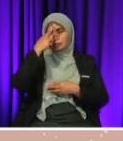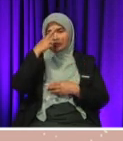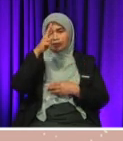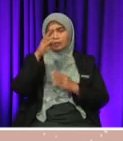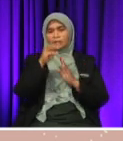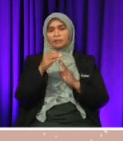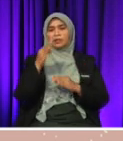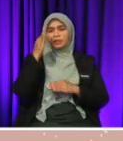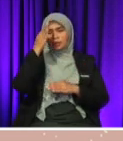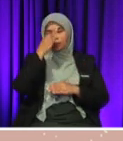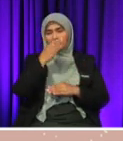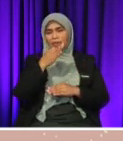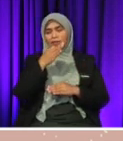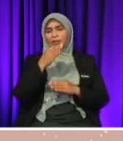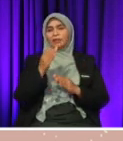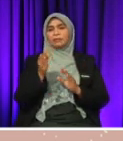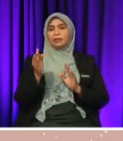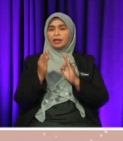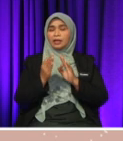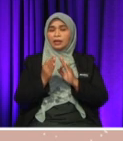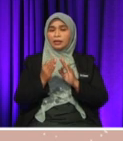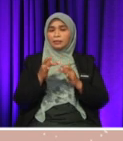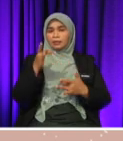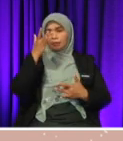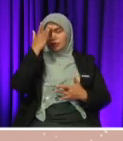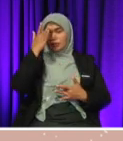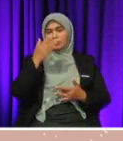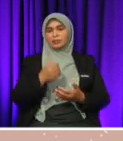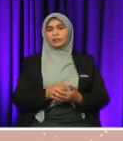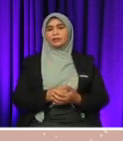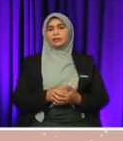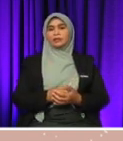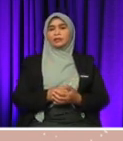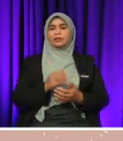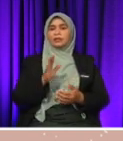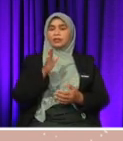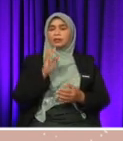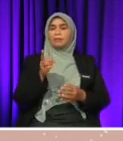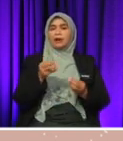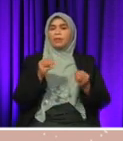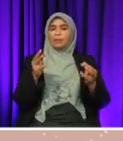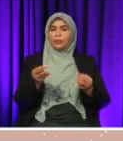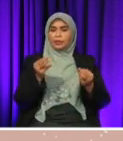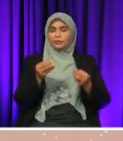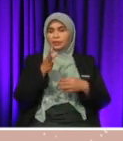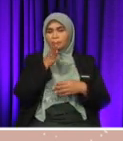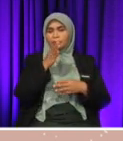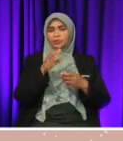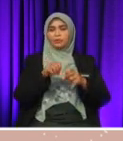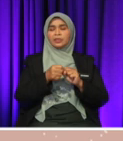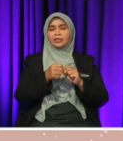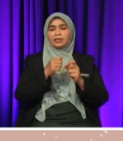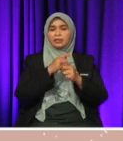kiranya dia tidak mau kehilangan ibunya jadi dimau memotivasi ke ibunya supaya bertahan dan kuat menghadapi dugaan